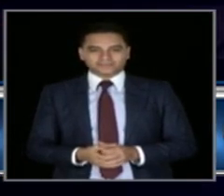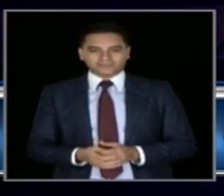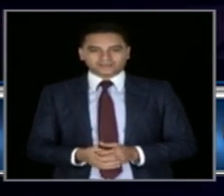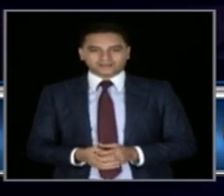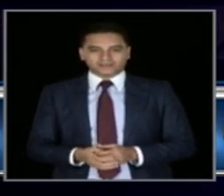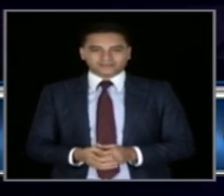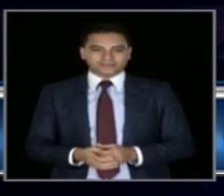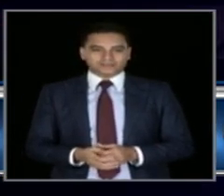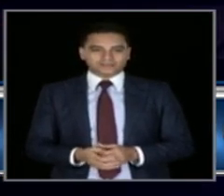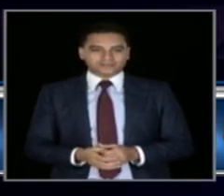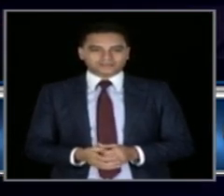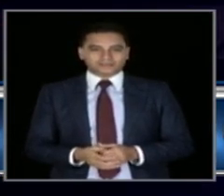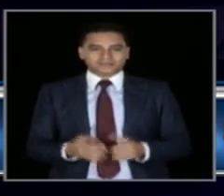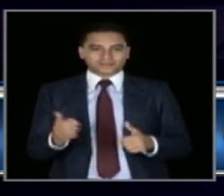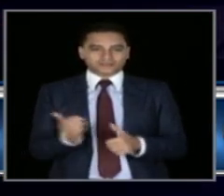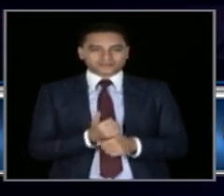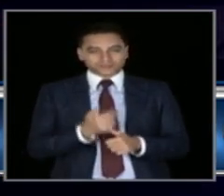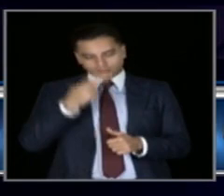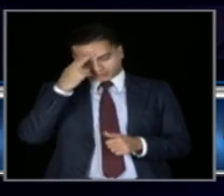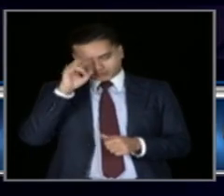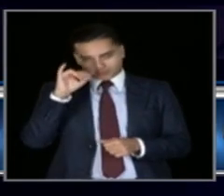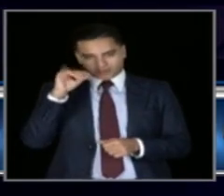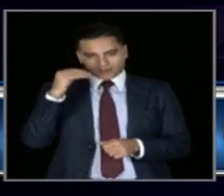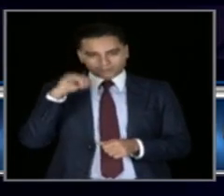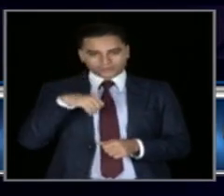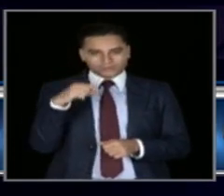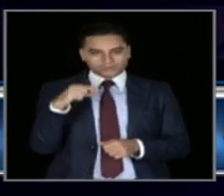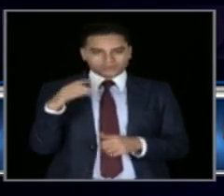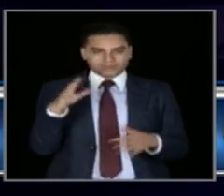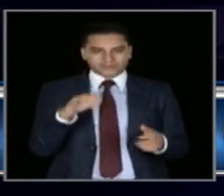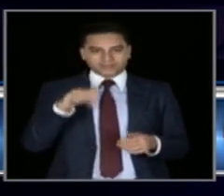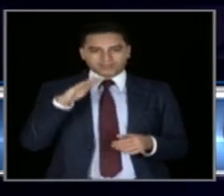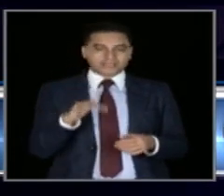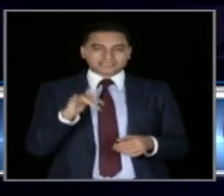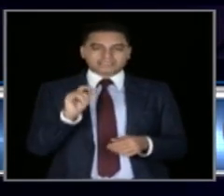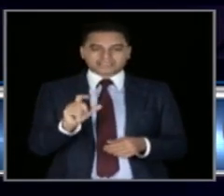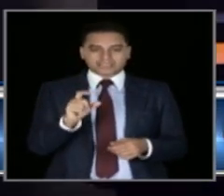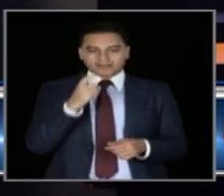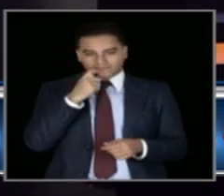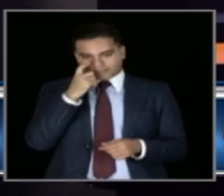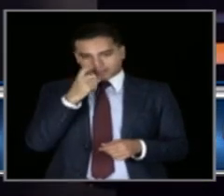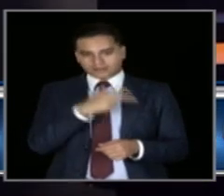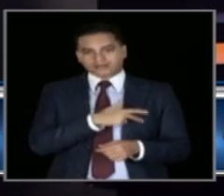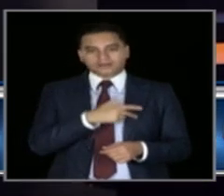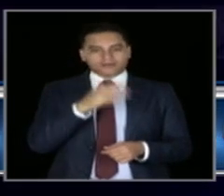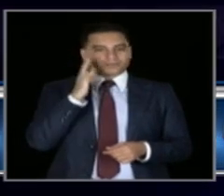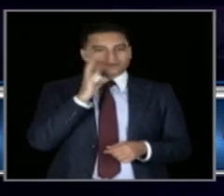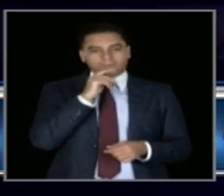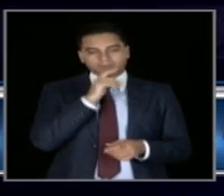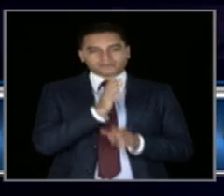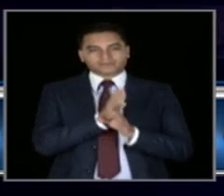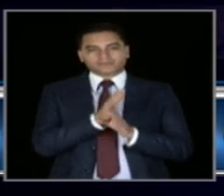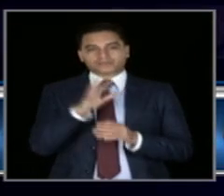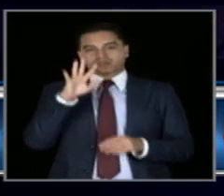طبعا زوجة محمود ياسين الفنانة شهيرة. شهيرة.